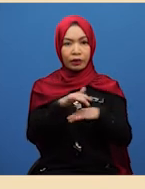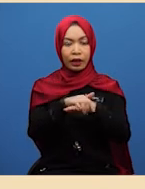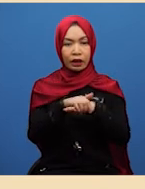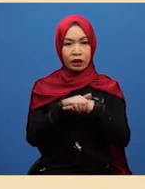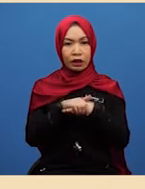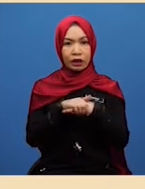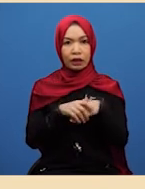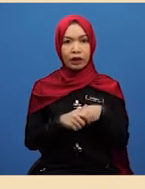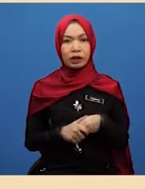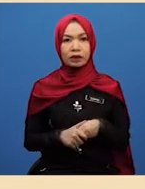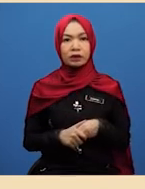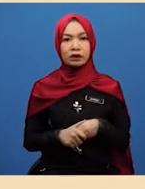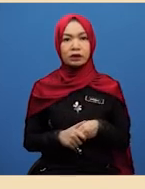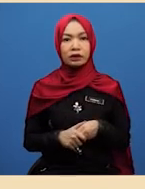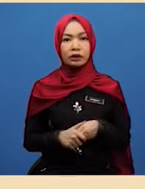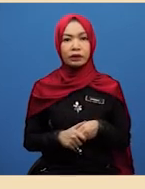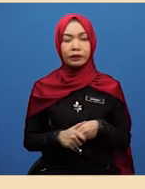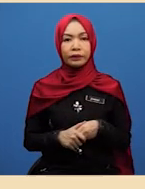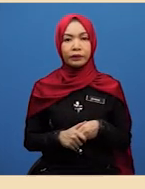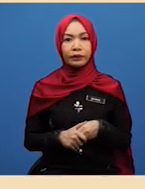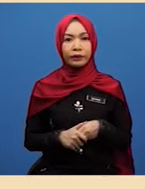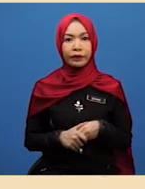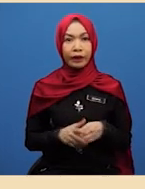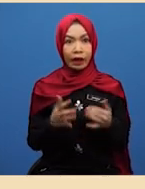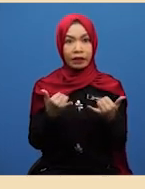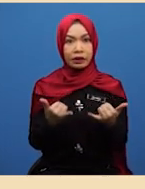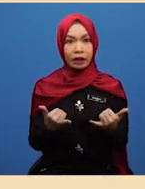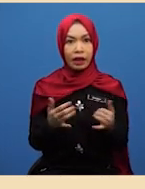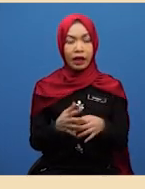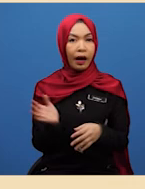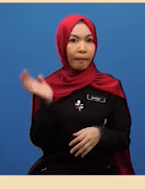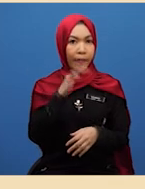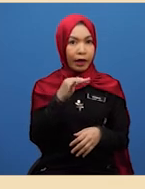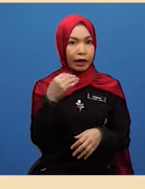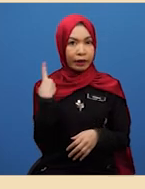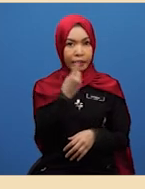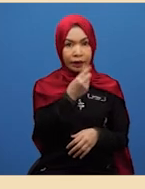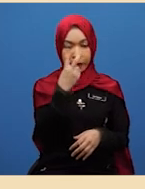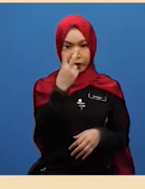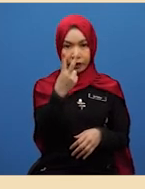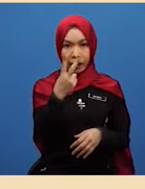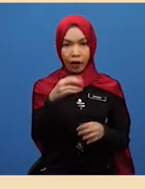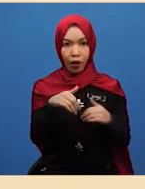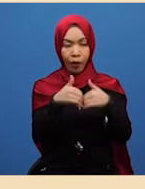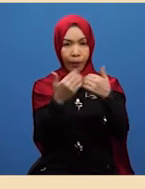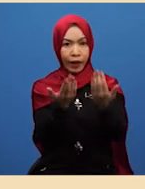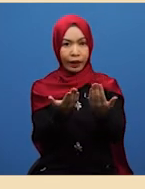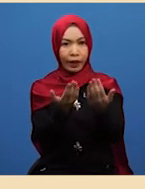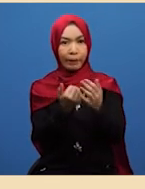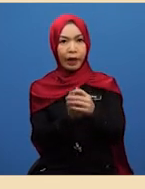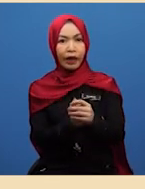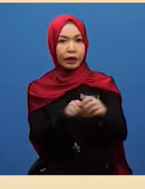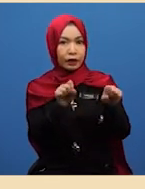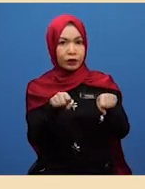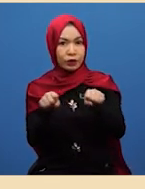Baroness Angela Burdett Counts. Sekarang, mari kita telitikan kronologi peluasan